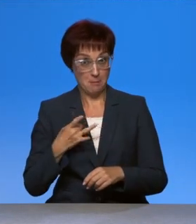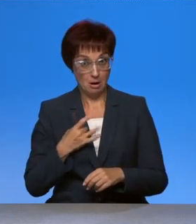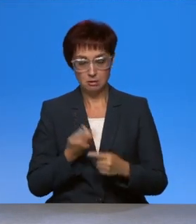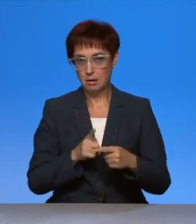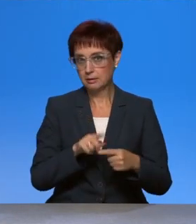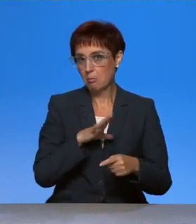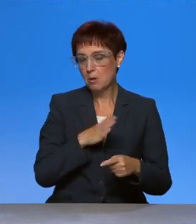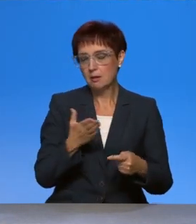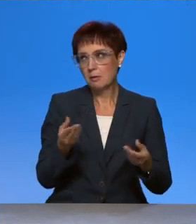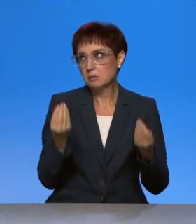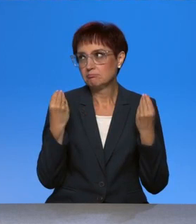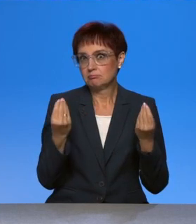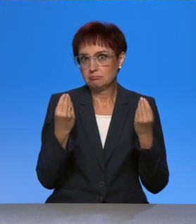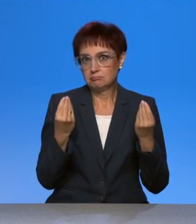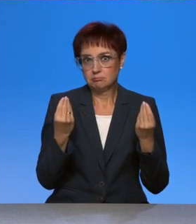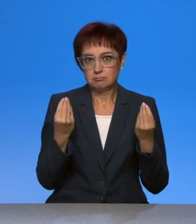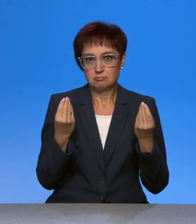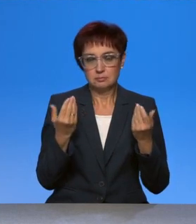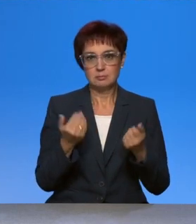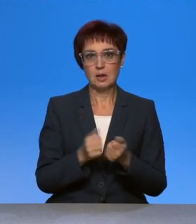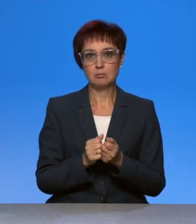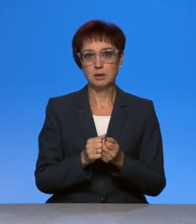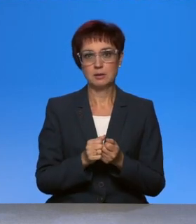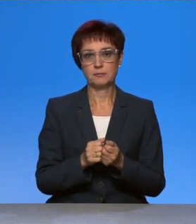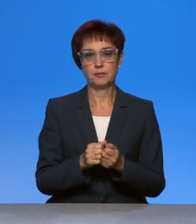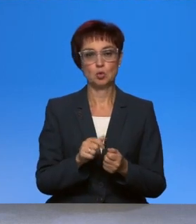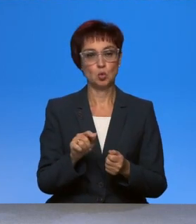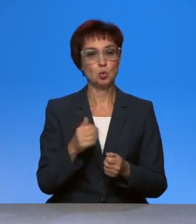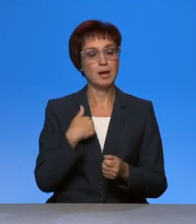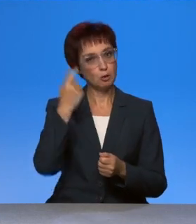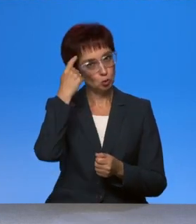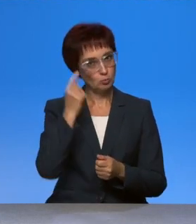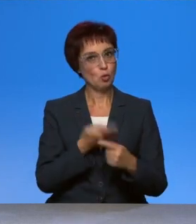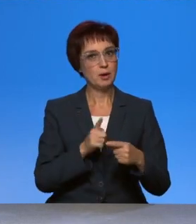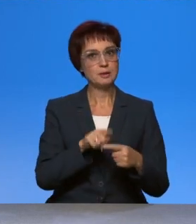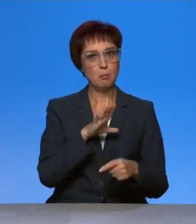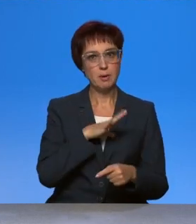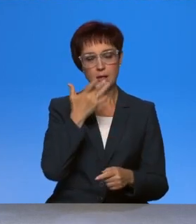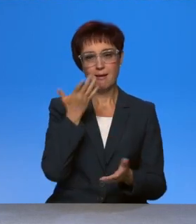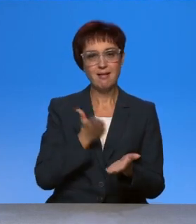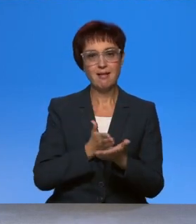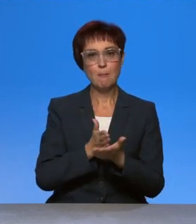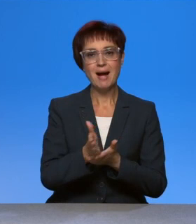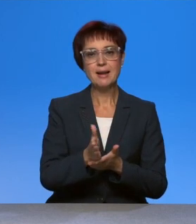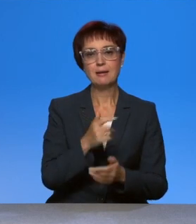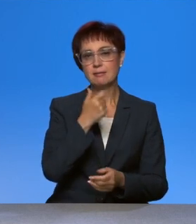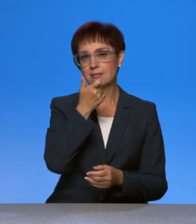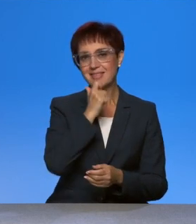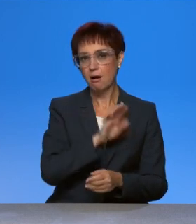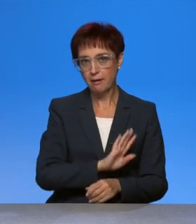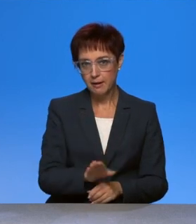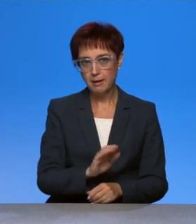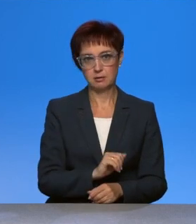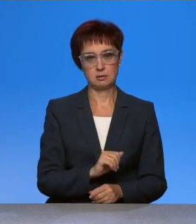было построено как раз на теории о том, что они неполноценные, а белые обладают превосходством. И это нужно было иметь